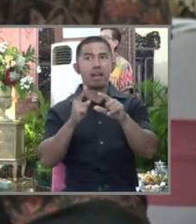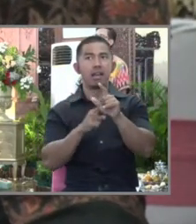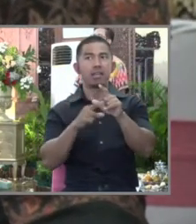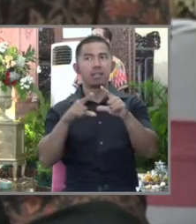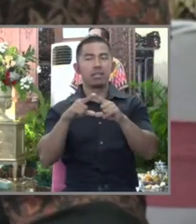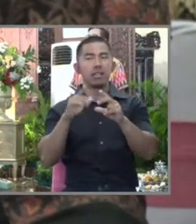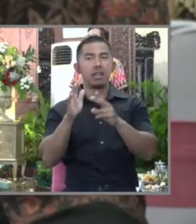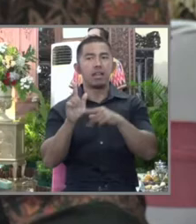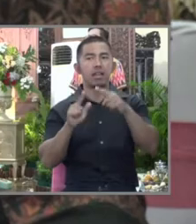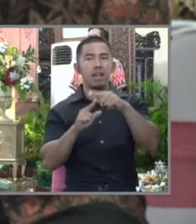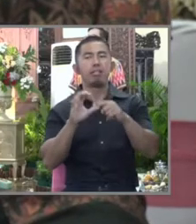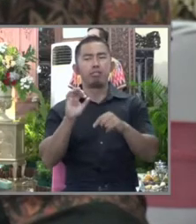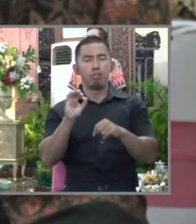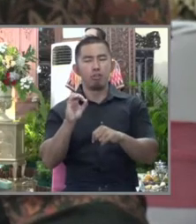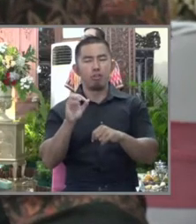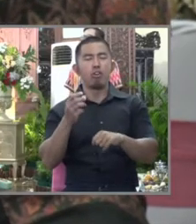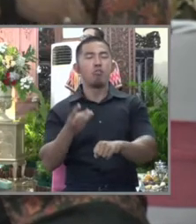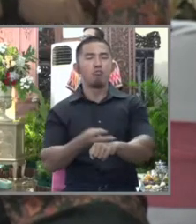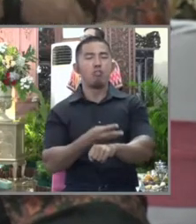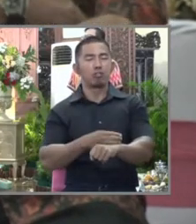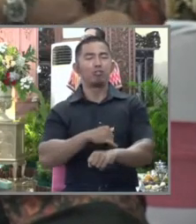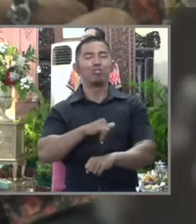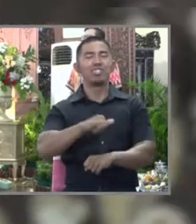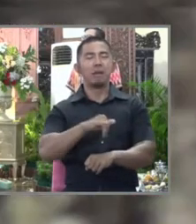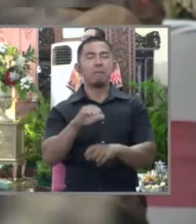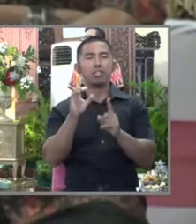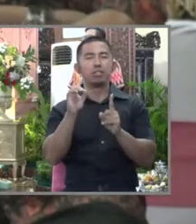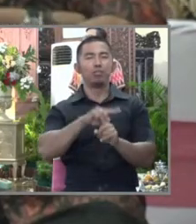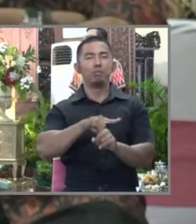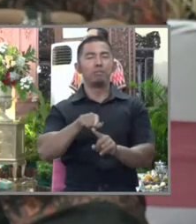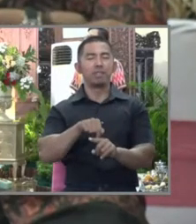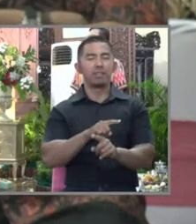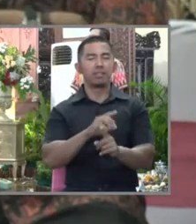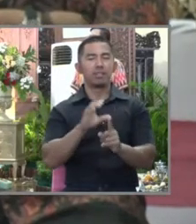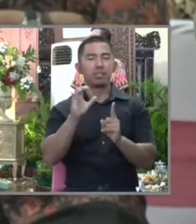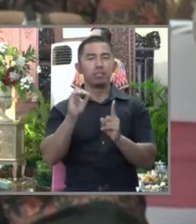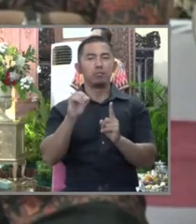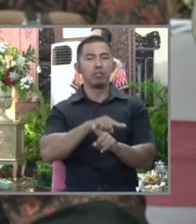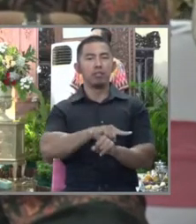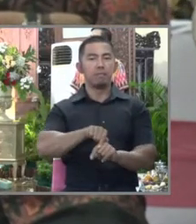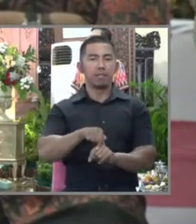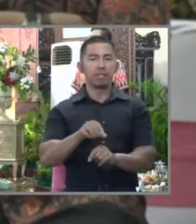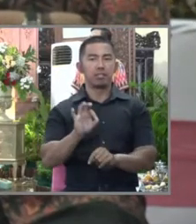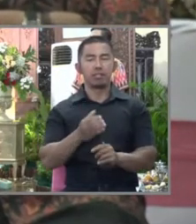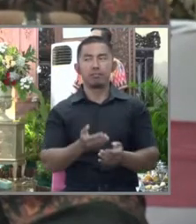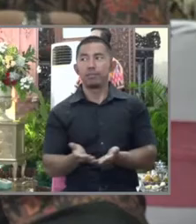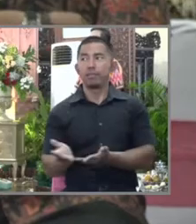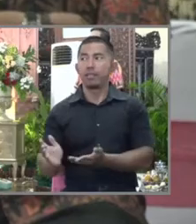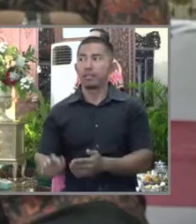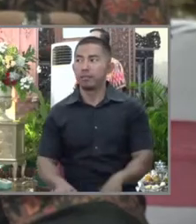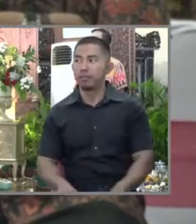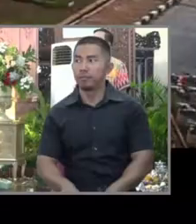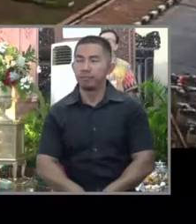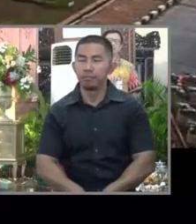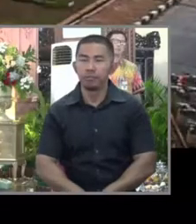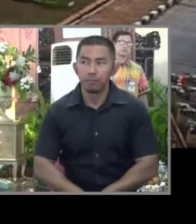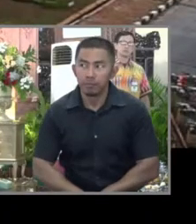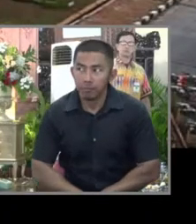waktunya juga 10 menit Pak Monggo silakan hai hai